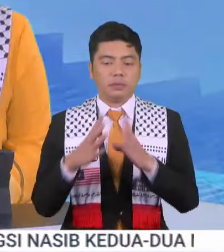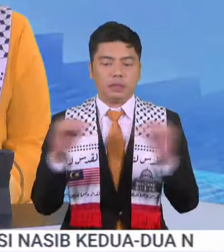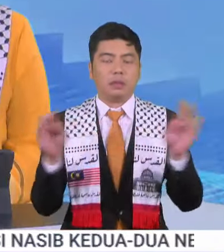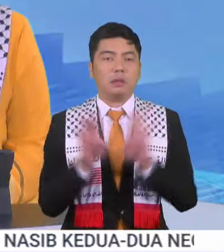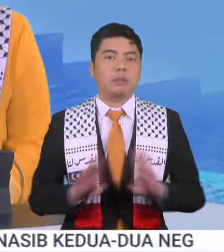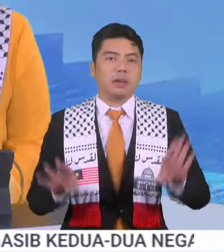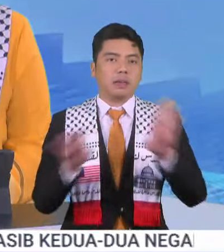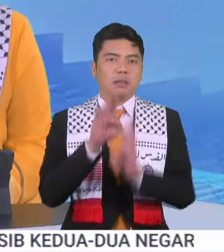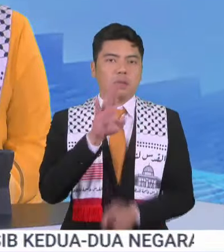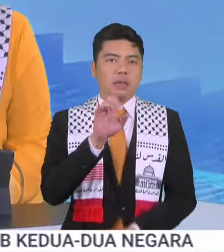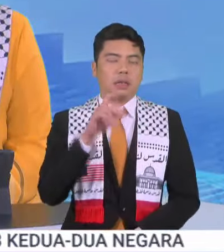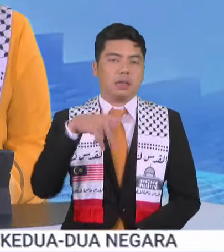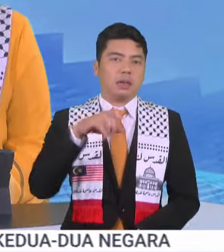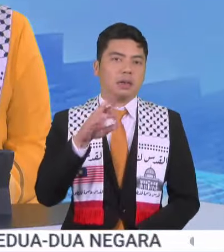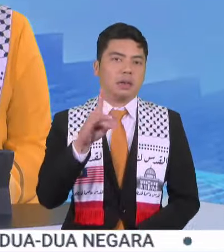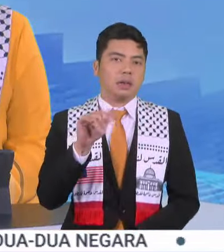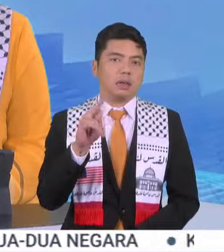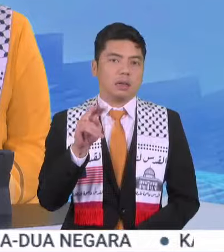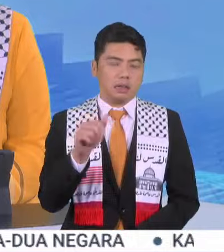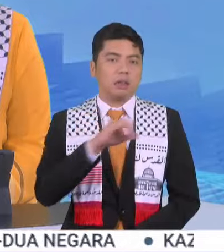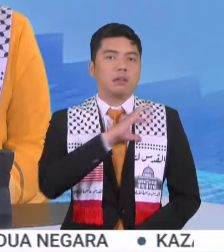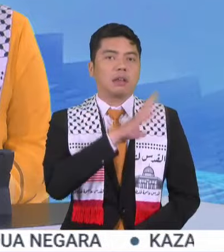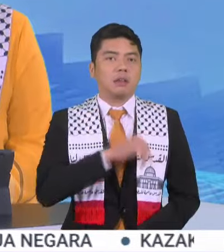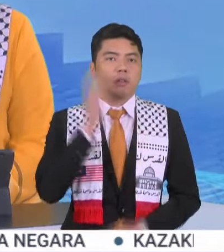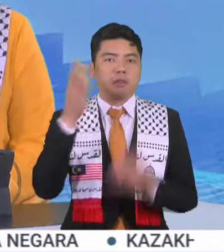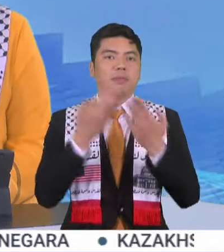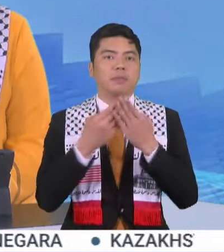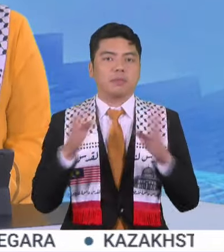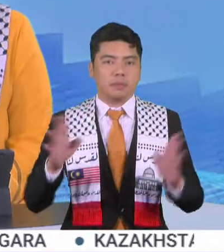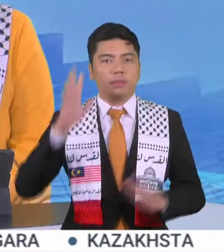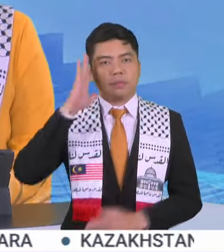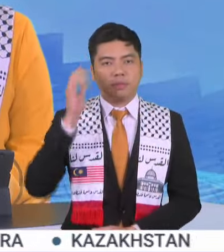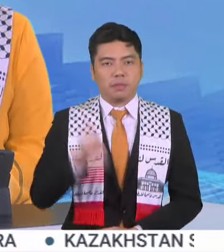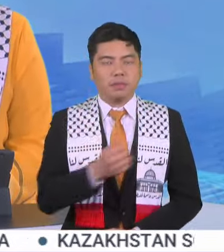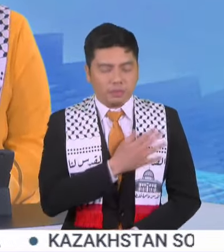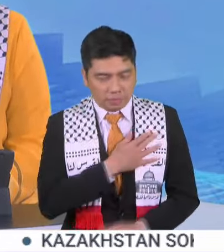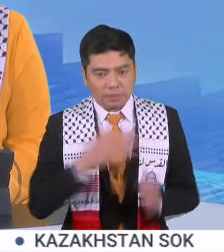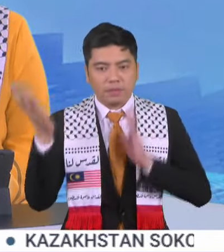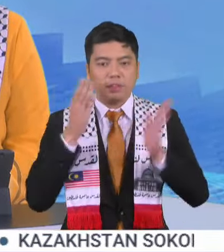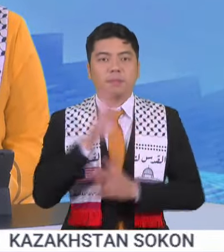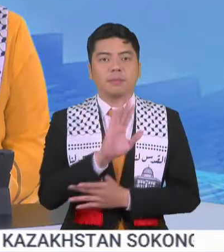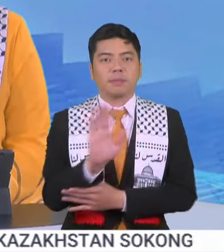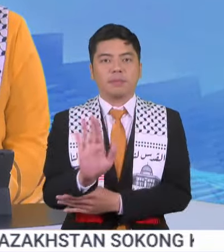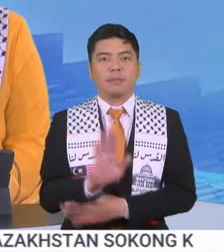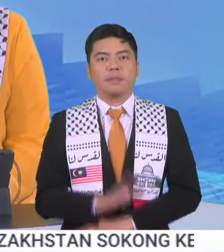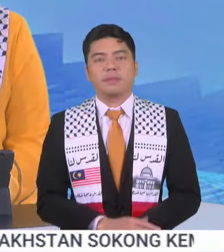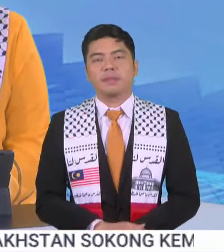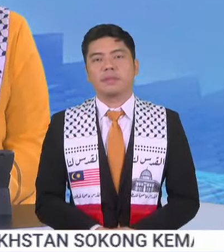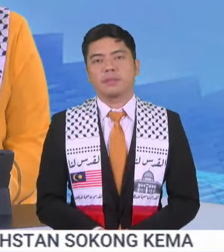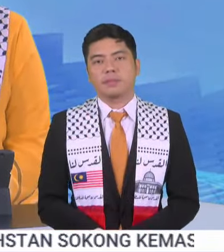Sekian berita perdana dari Sungai Kesegara, Palestin, Pasti Merdeka. Assalamualaikum. Salam Malaysia Madani.